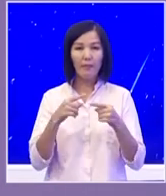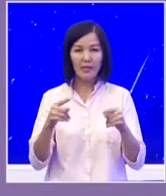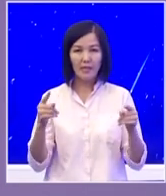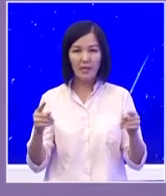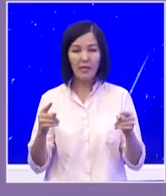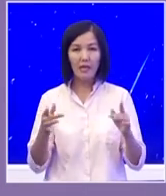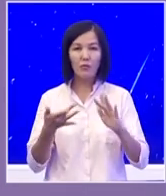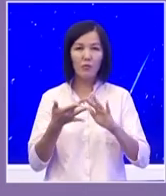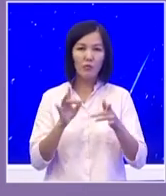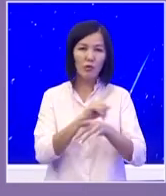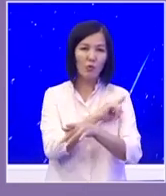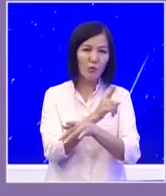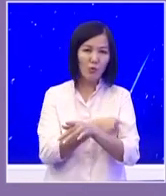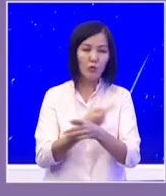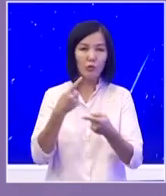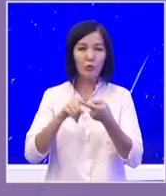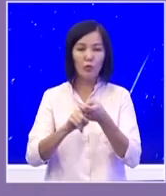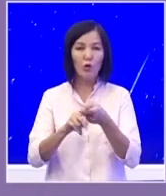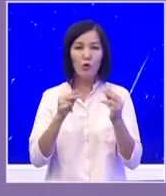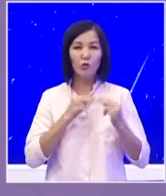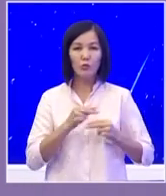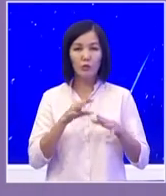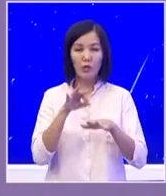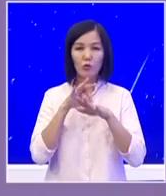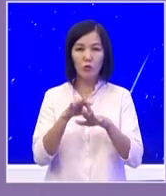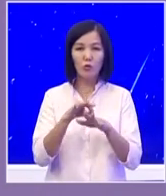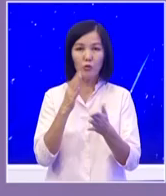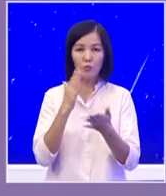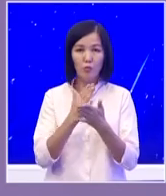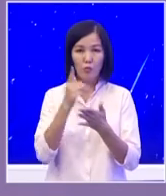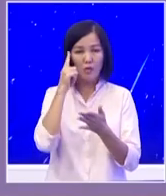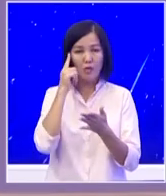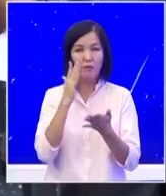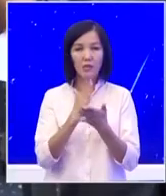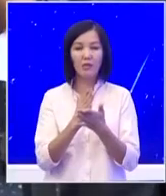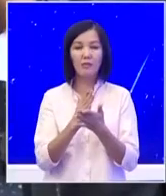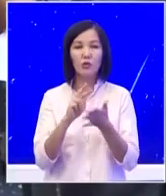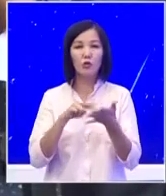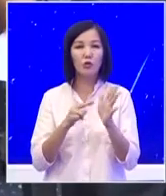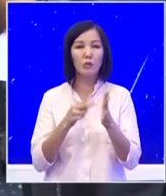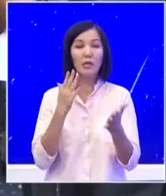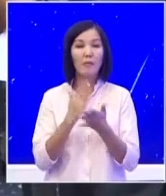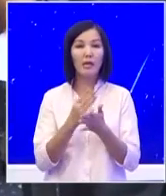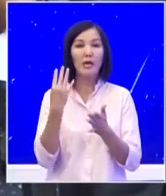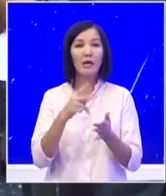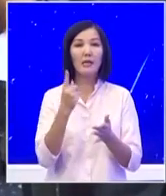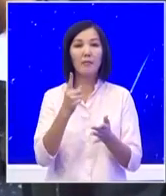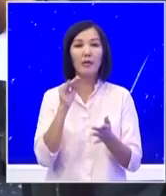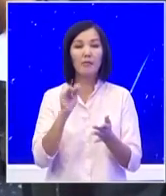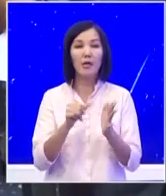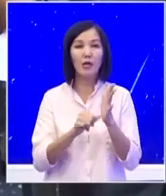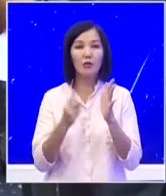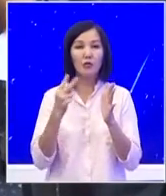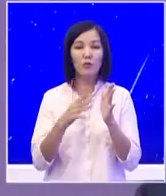сонда усилительдер қояды, сол жұмысты тоже ойланып атырмыз. Облыста